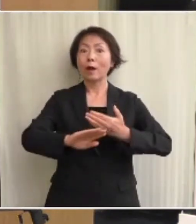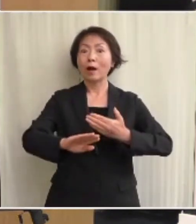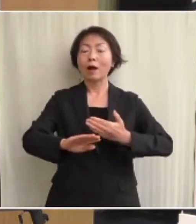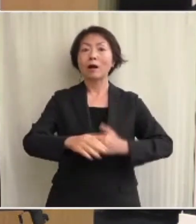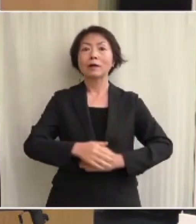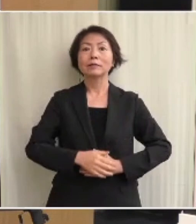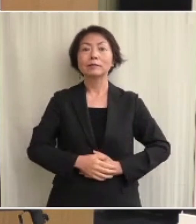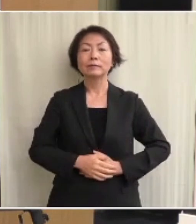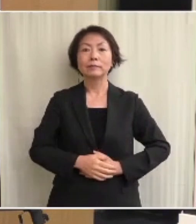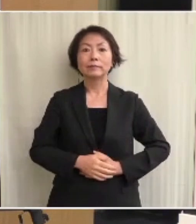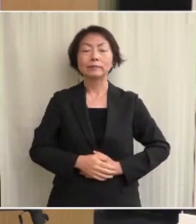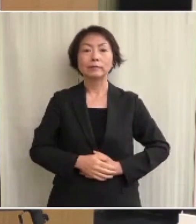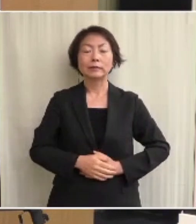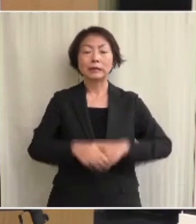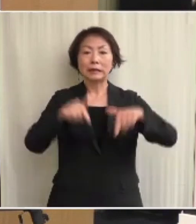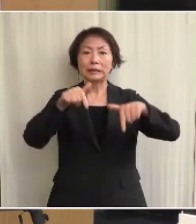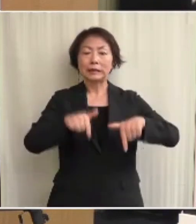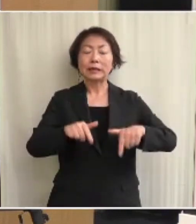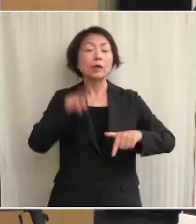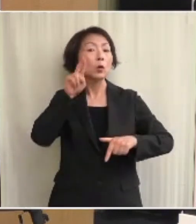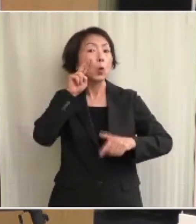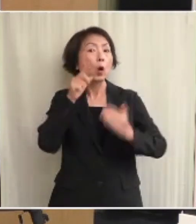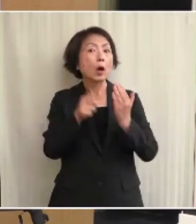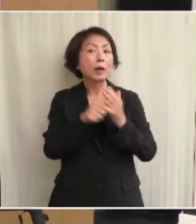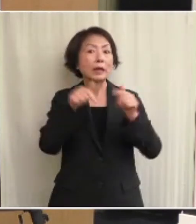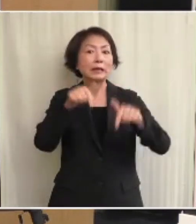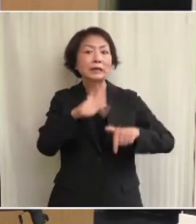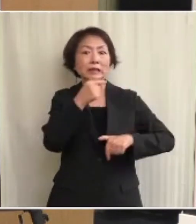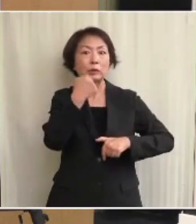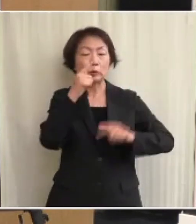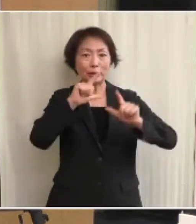ね、この西口東口のこの、